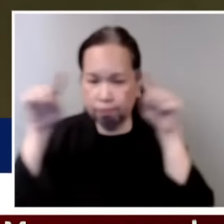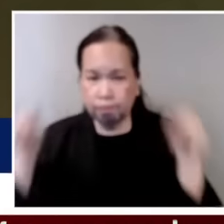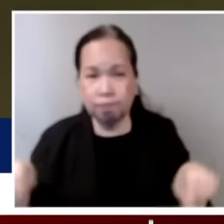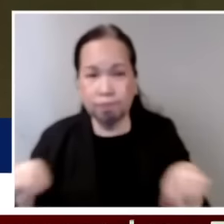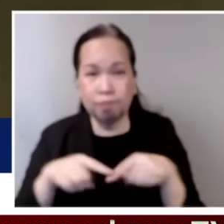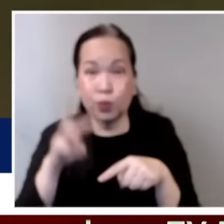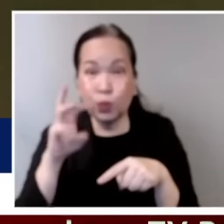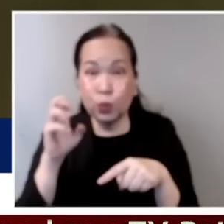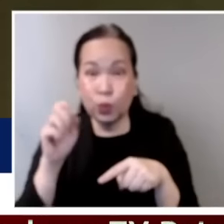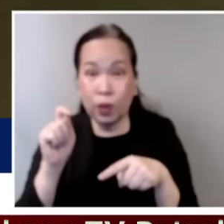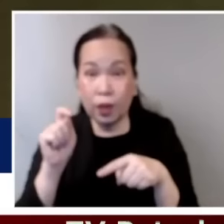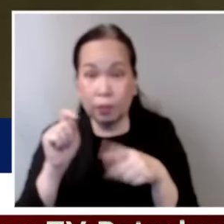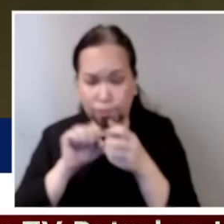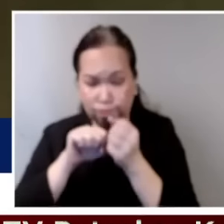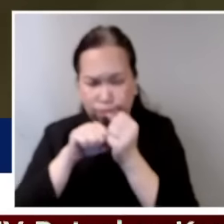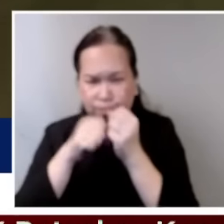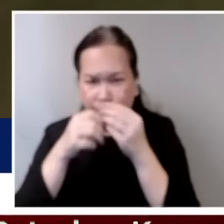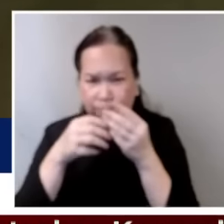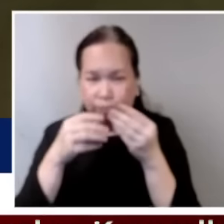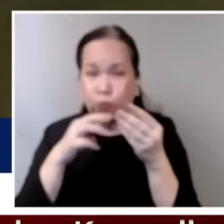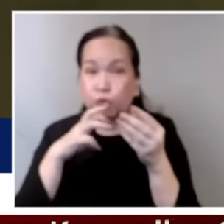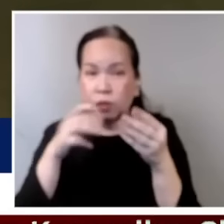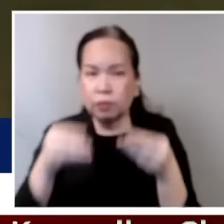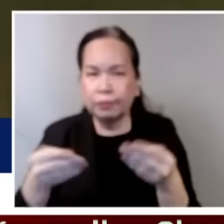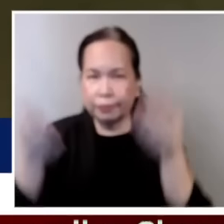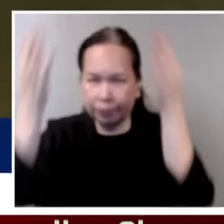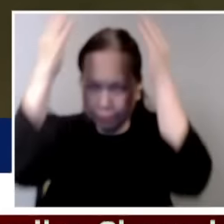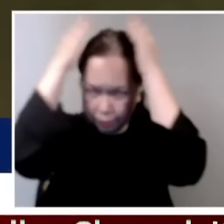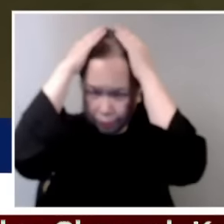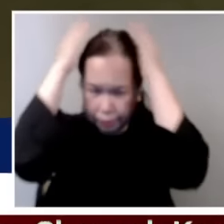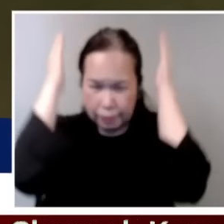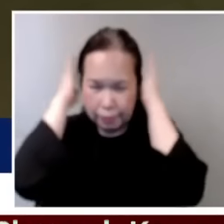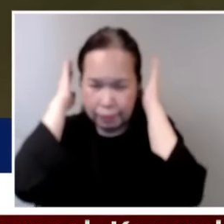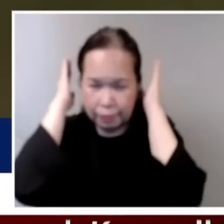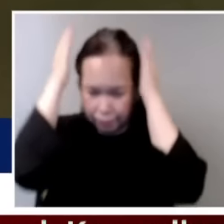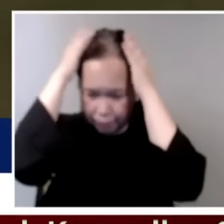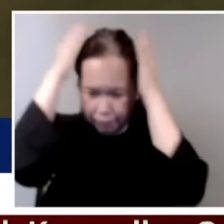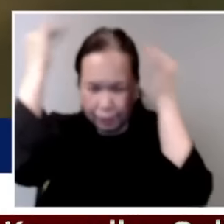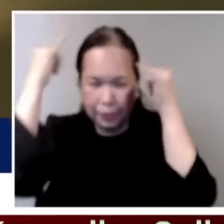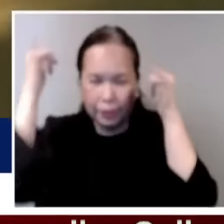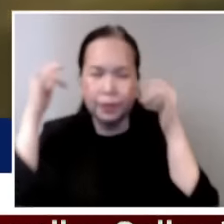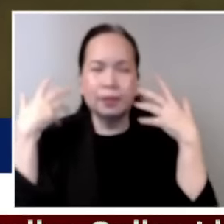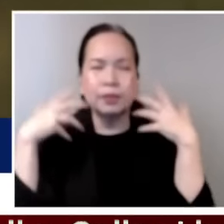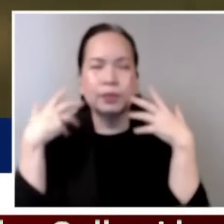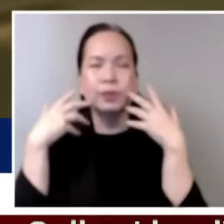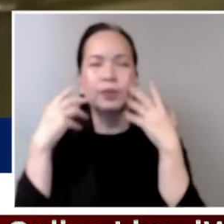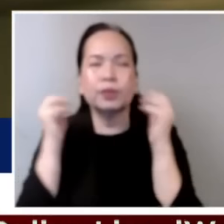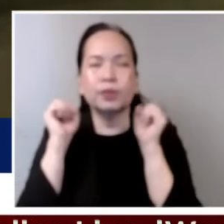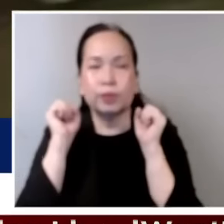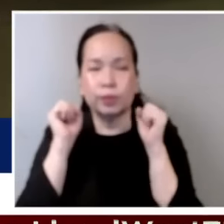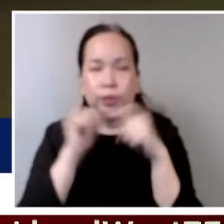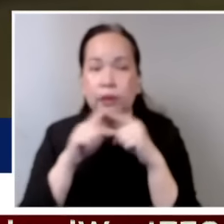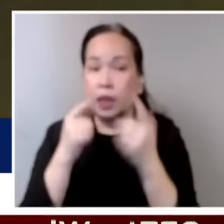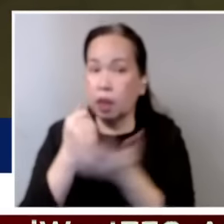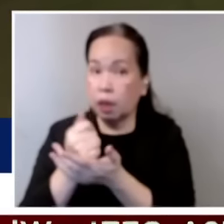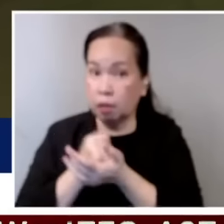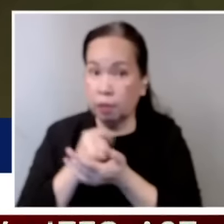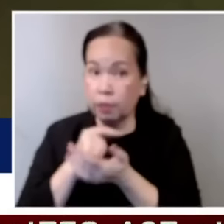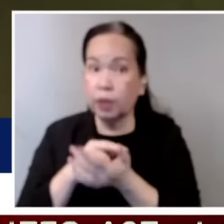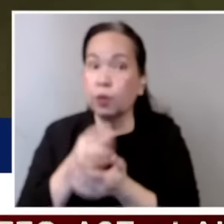pa paano ay ma-refresh no, lalong-lalo na yung ating batok at ating mga ulo. At bukod dyan, makatutulong din kung yung ating bottled water